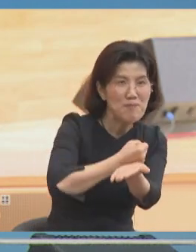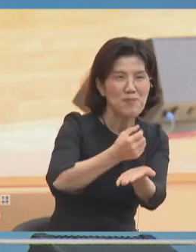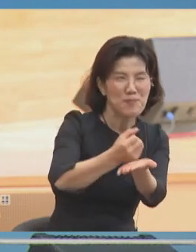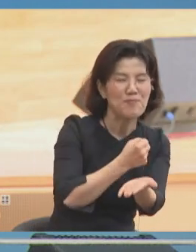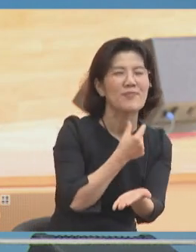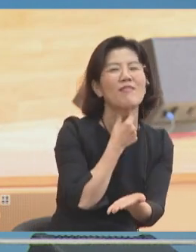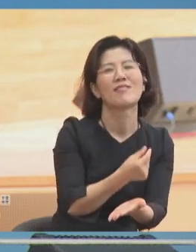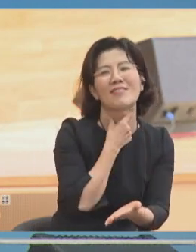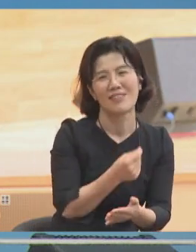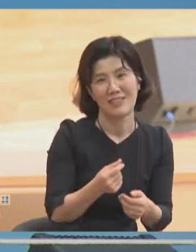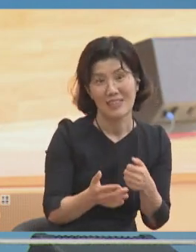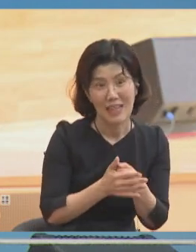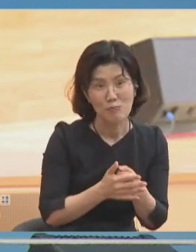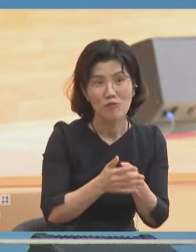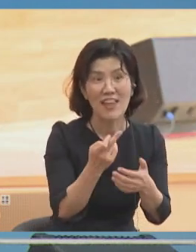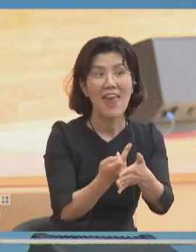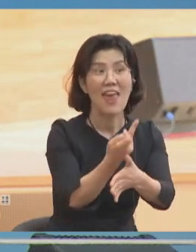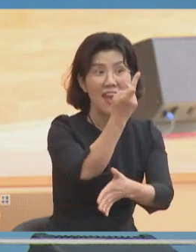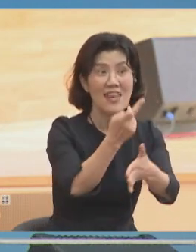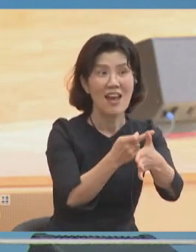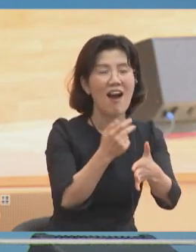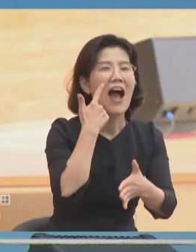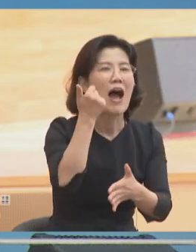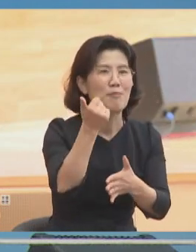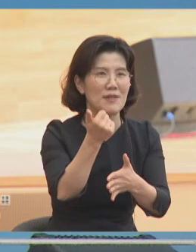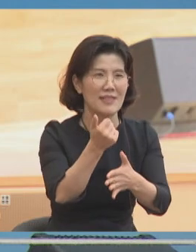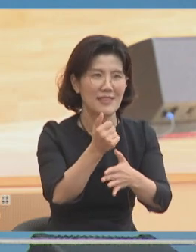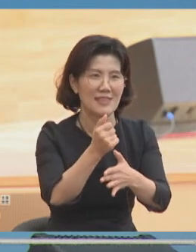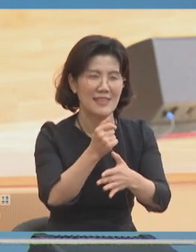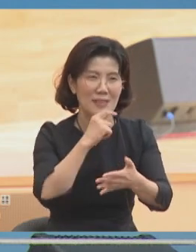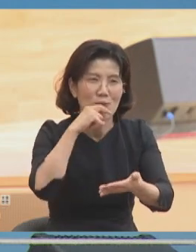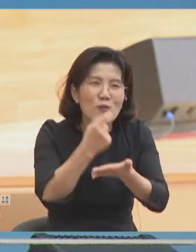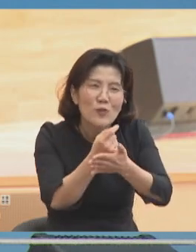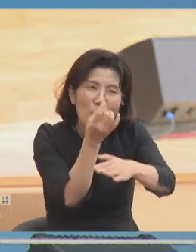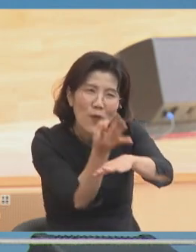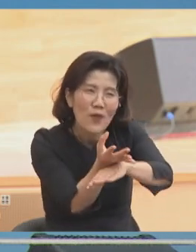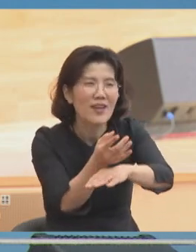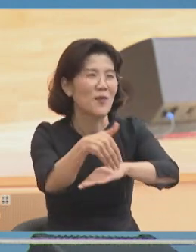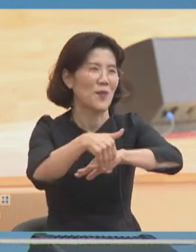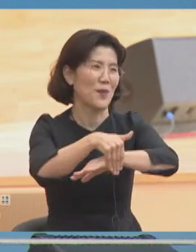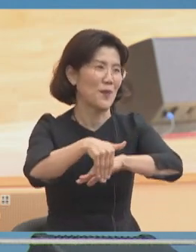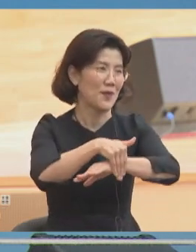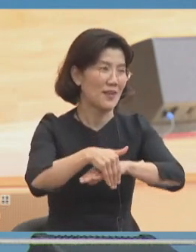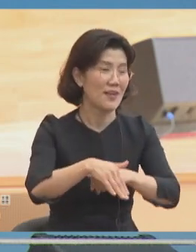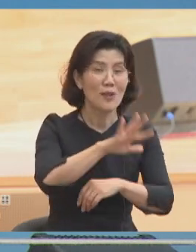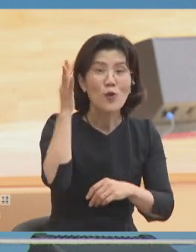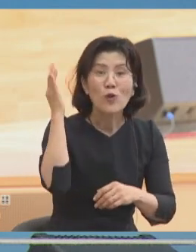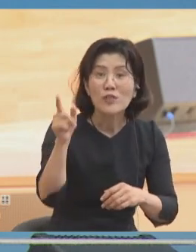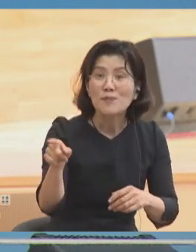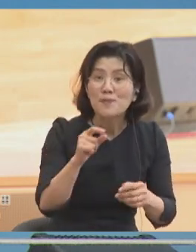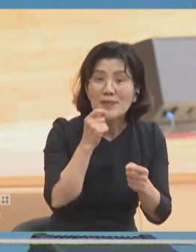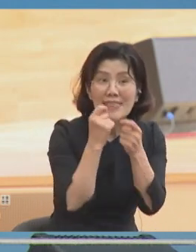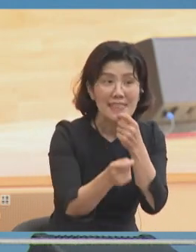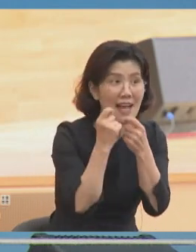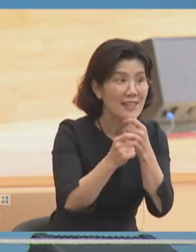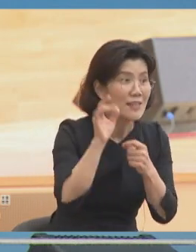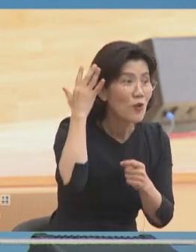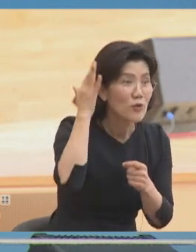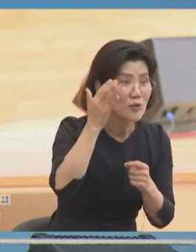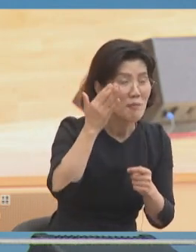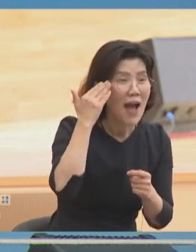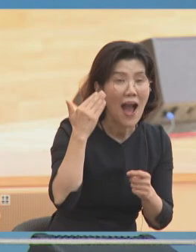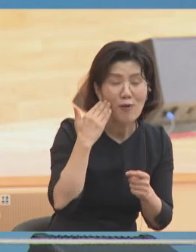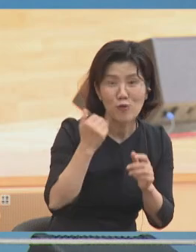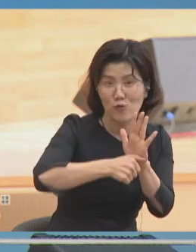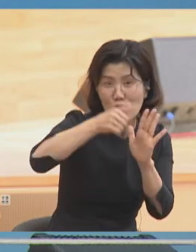싶어했습니다 결국 형과 아버지를 속이기로 작정하지 요즘 기하면 우리나라에서 떠들썩하게 하는 사람